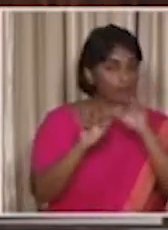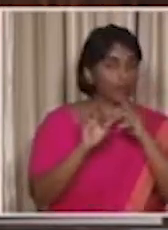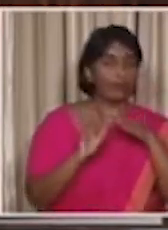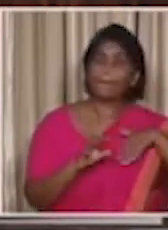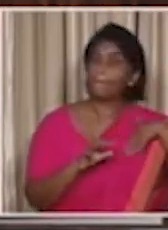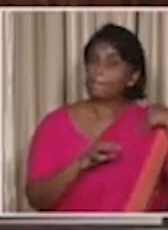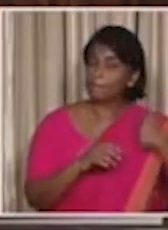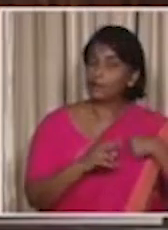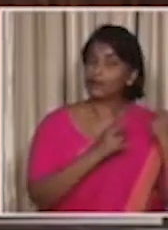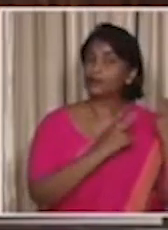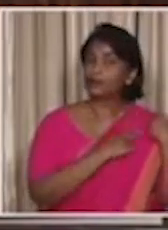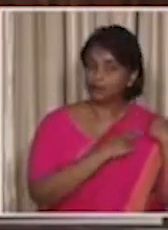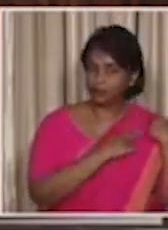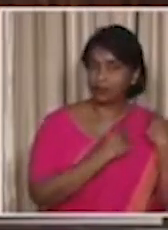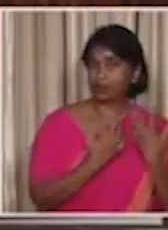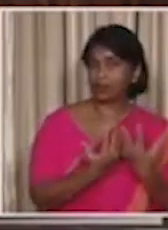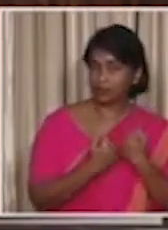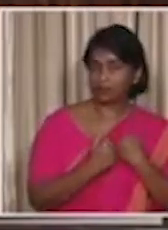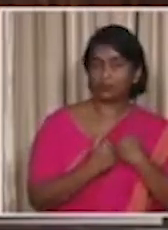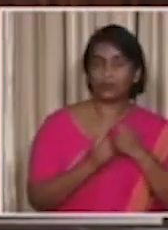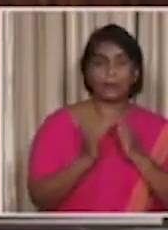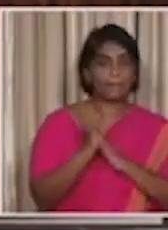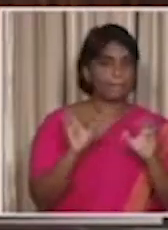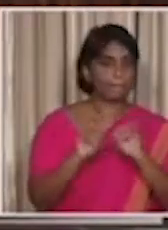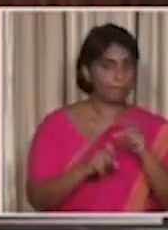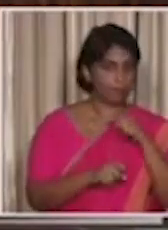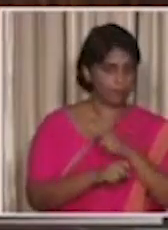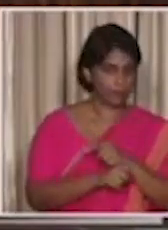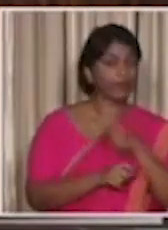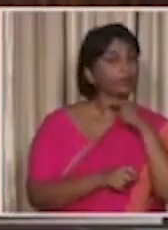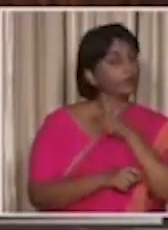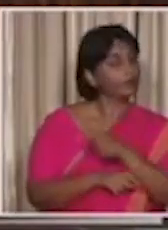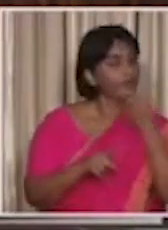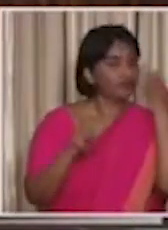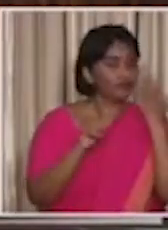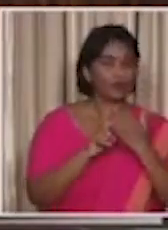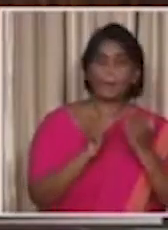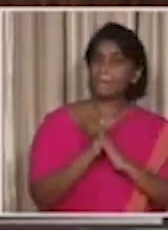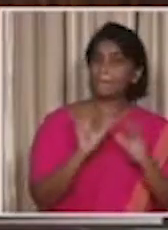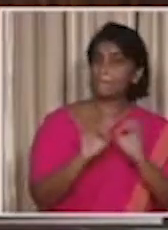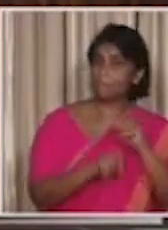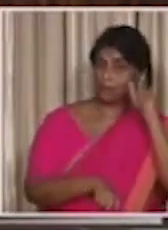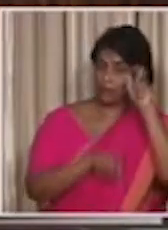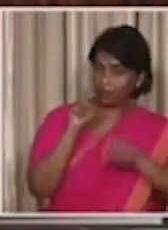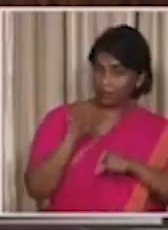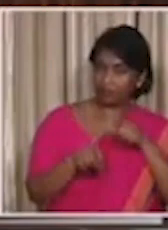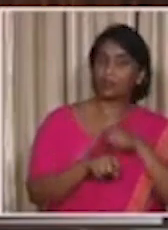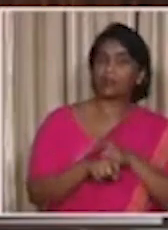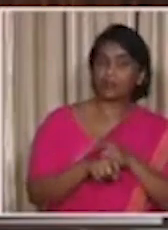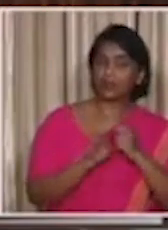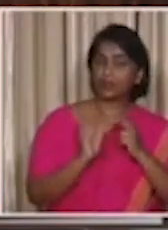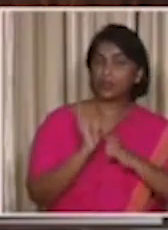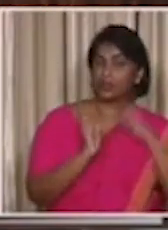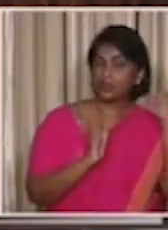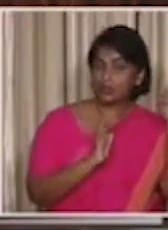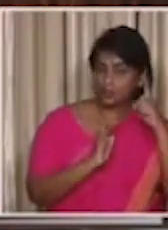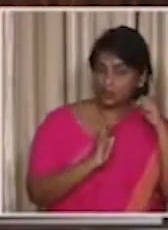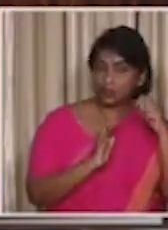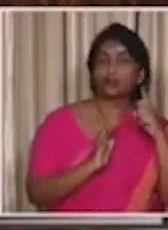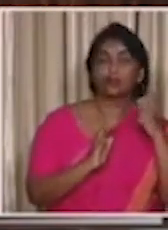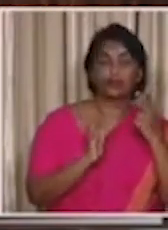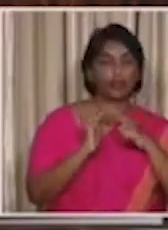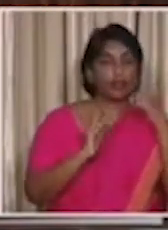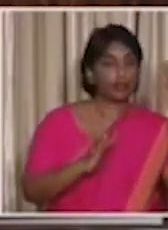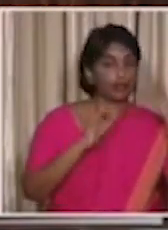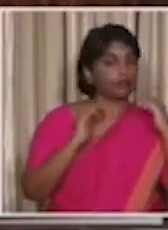ප්‍රධාන භූමිකාව හිමිවෙන්නේ ජනමාධ්‍ය වෙතයි. ඒ සඳහා ජනමාධ්‍යවේදීන්ට ජාතික සහ